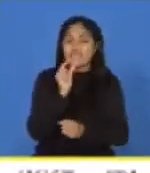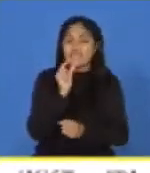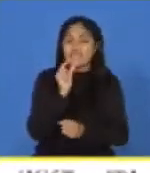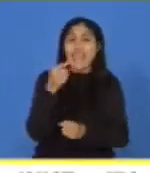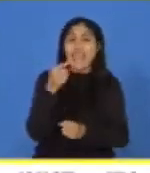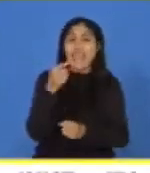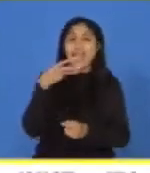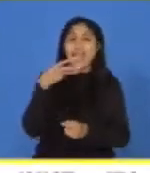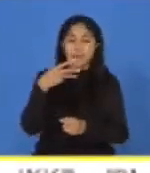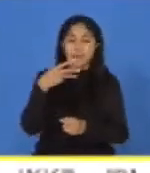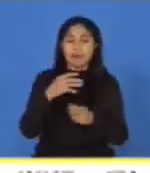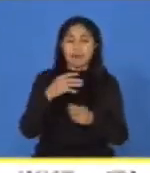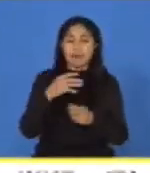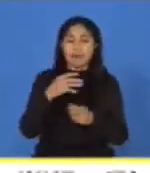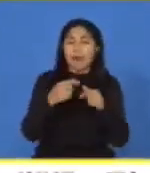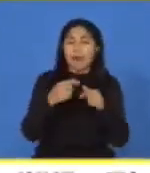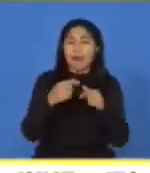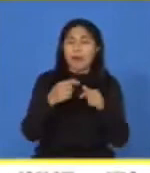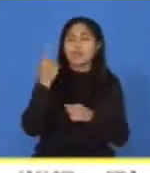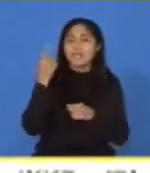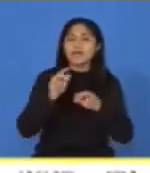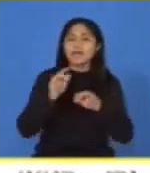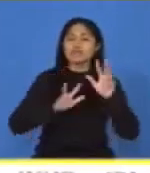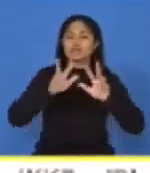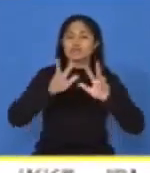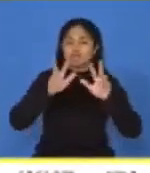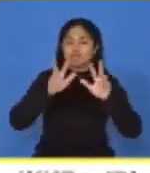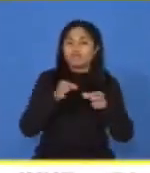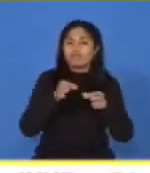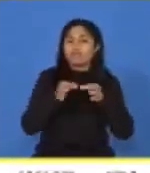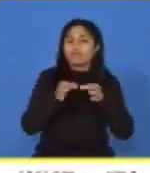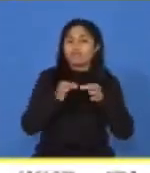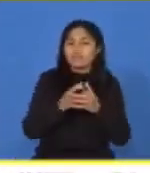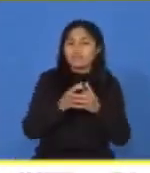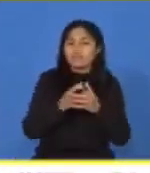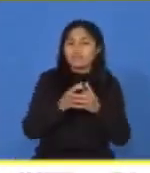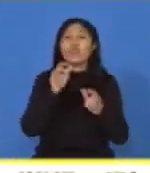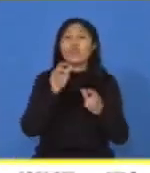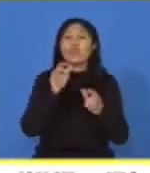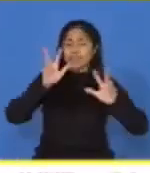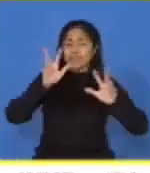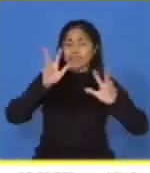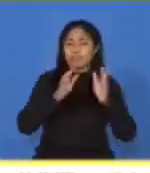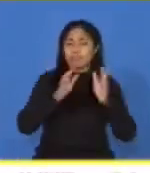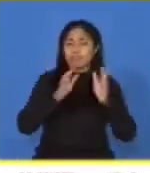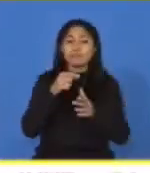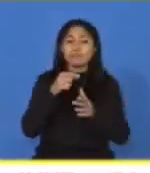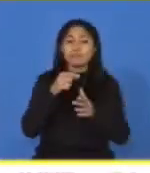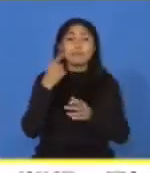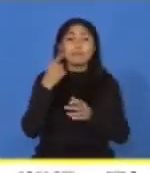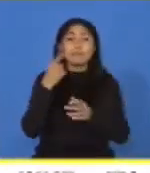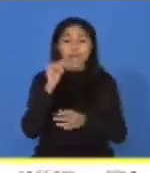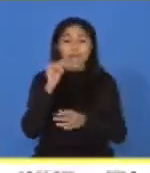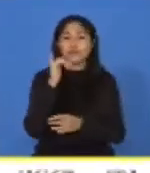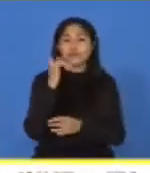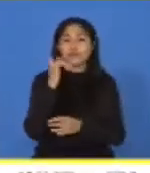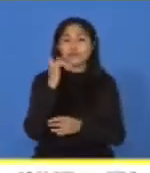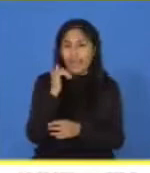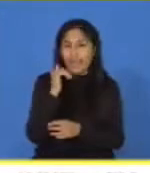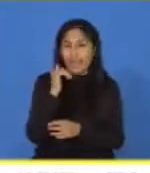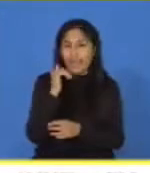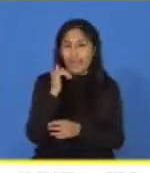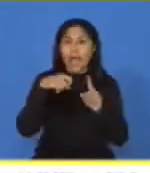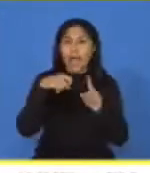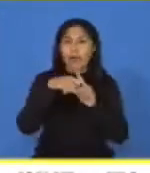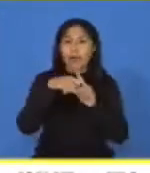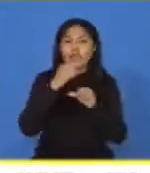Proyek IMSEF ini mendukung pemerintah Kota Kupang dan Kabupaten Kupang di Nusa Tenggara Timur dan pemerintah Kota Yogyakarta, Kabupaten